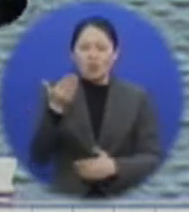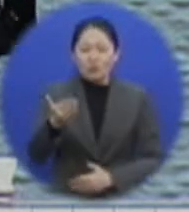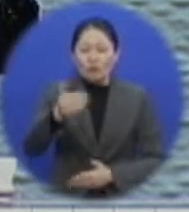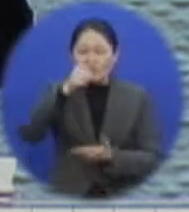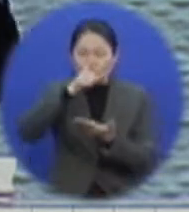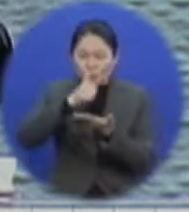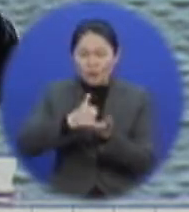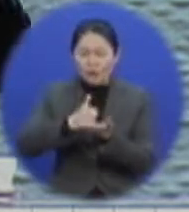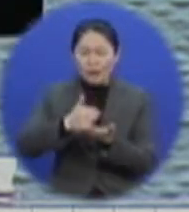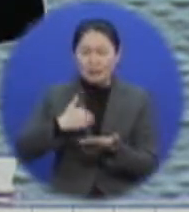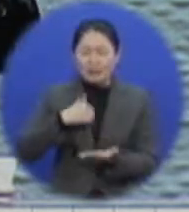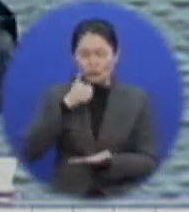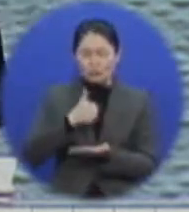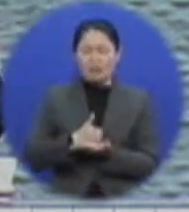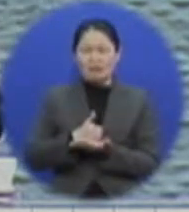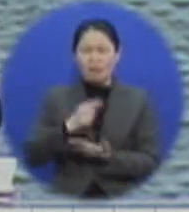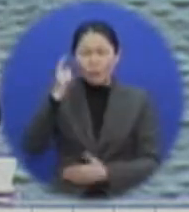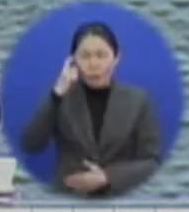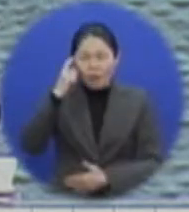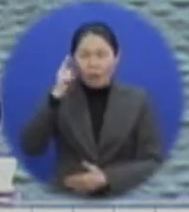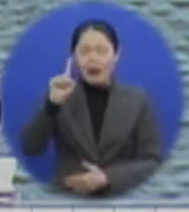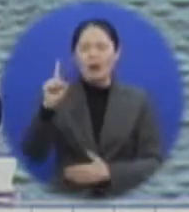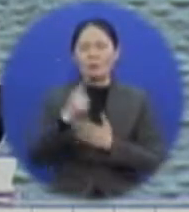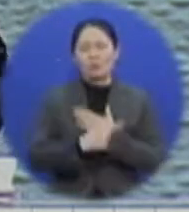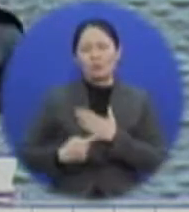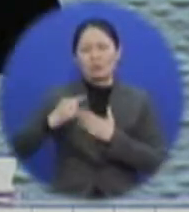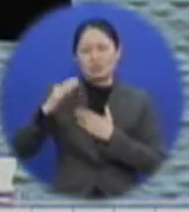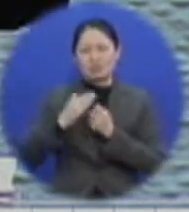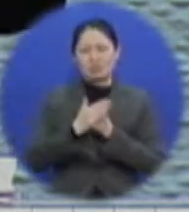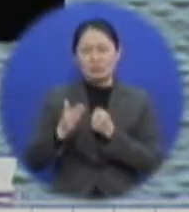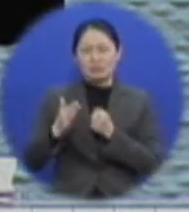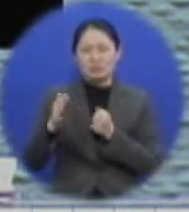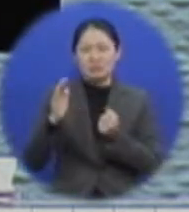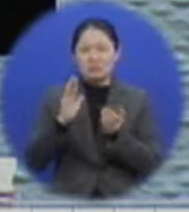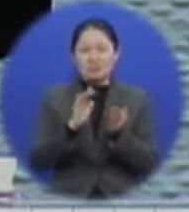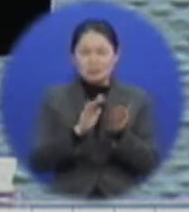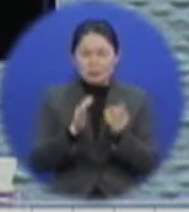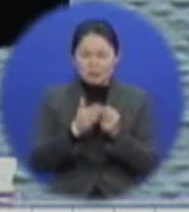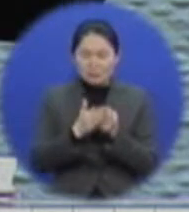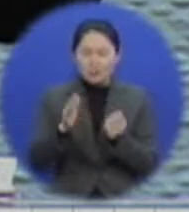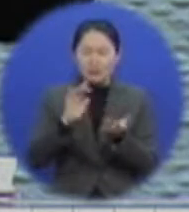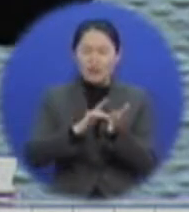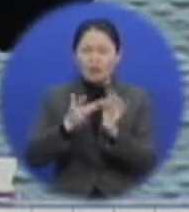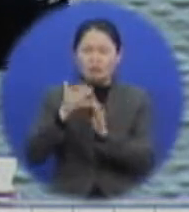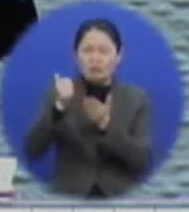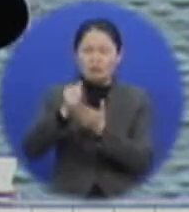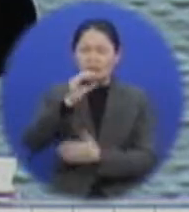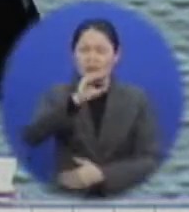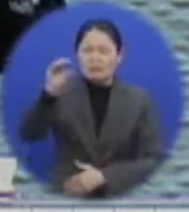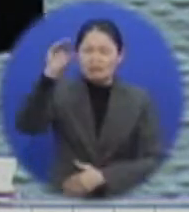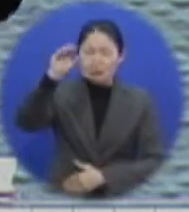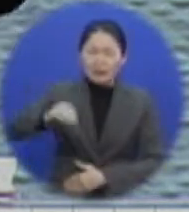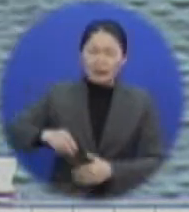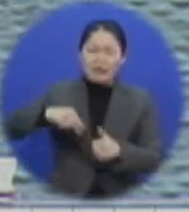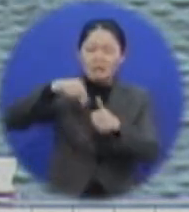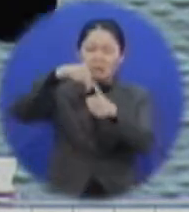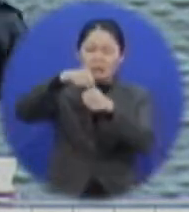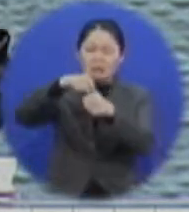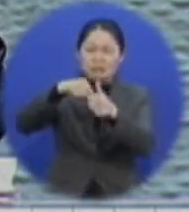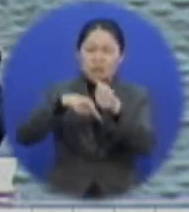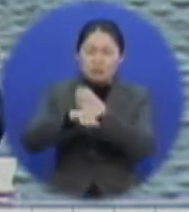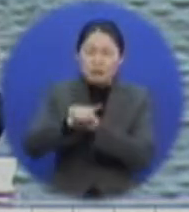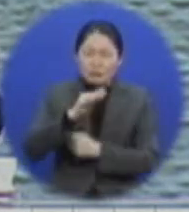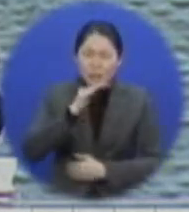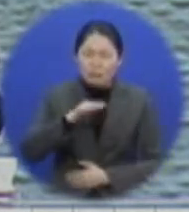죄가 곳 내줘야 한 몸이 되었으니 그래서 예수님이 십자가에 죽으신 이유가 우리와 한 몸이 되셨으니까